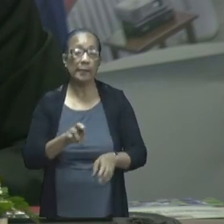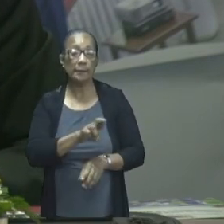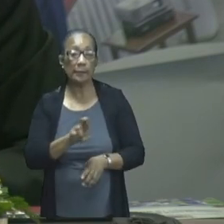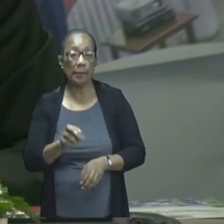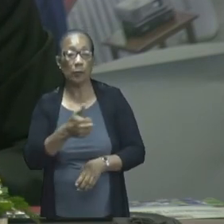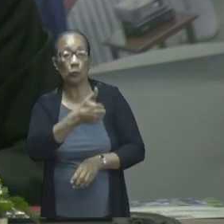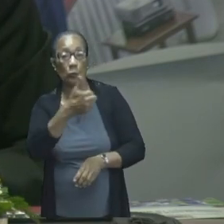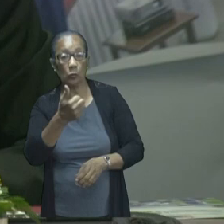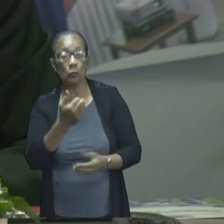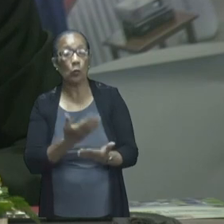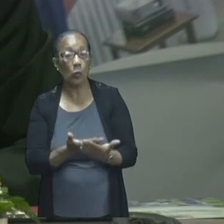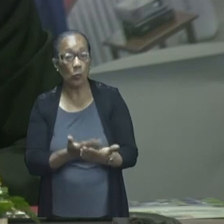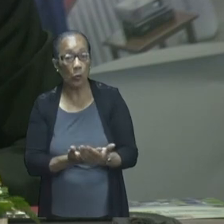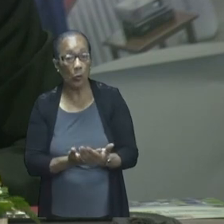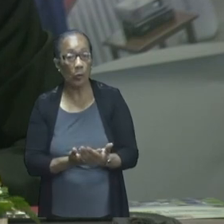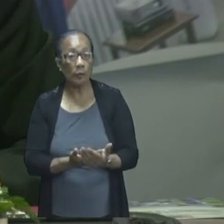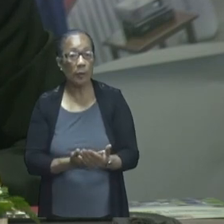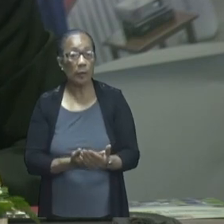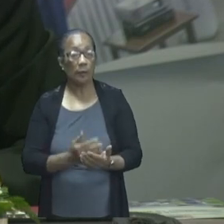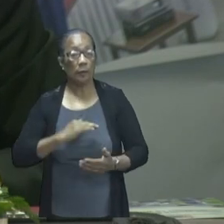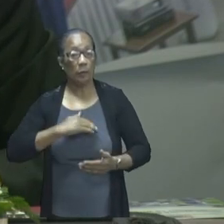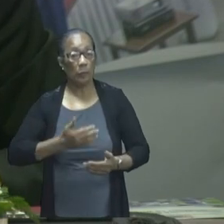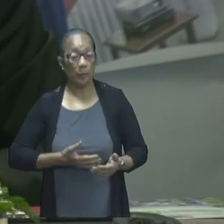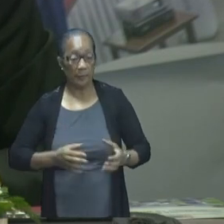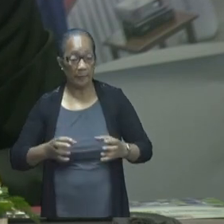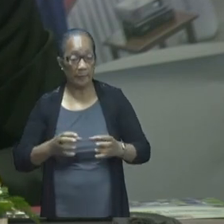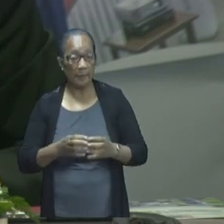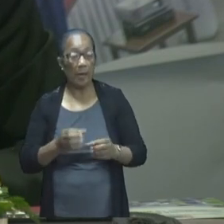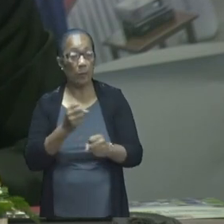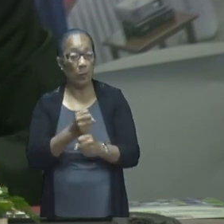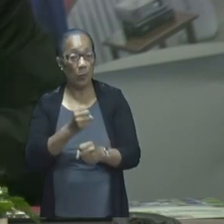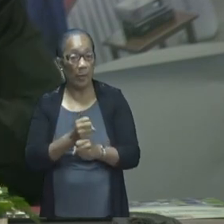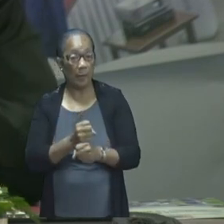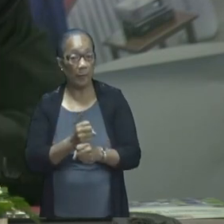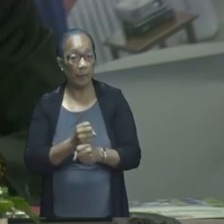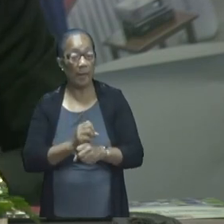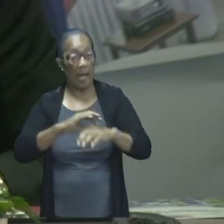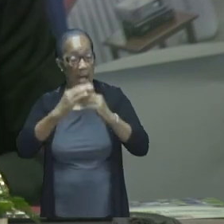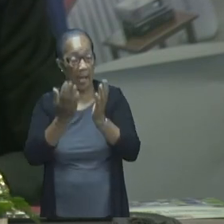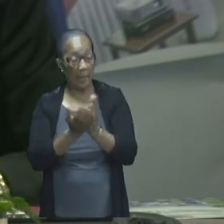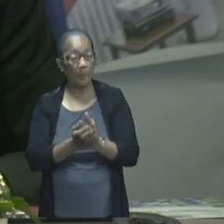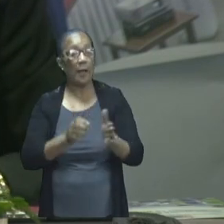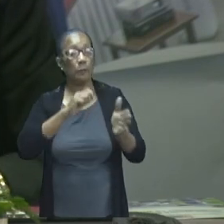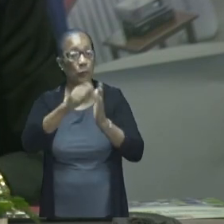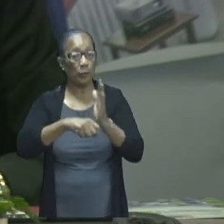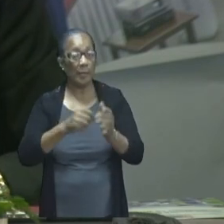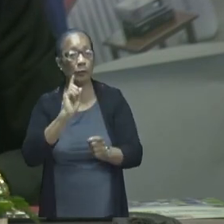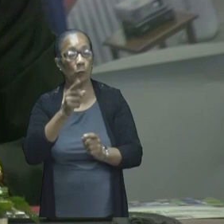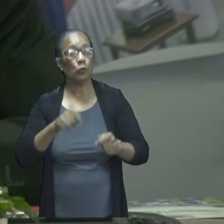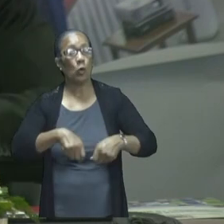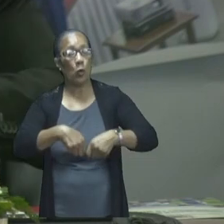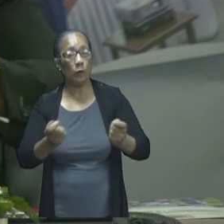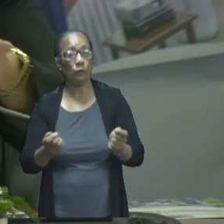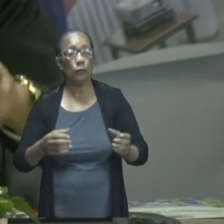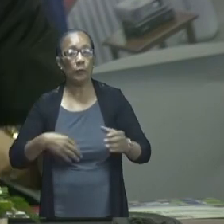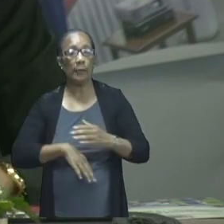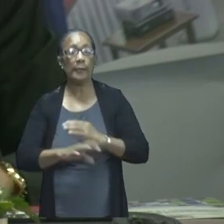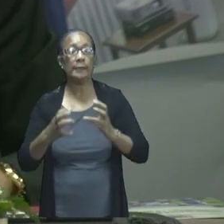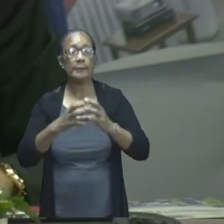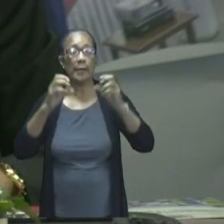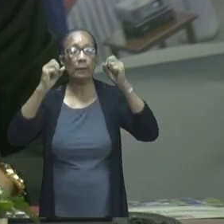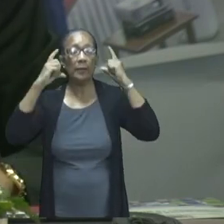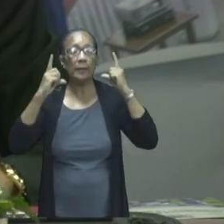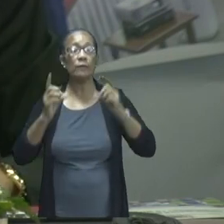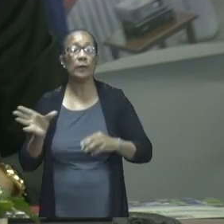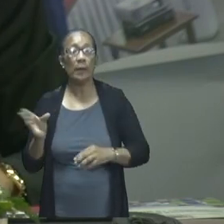publiek-private samenwerking zijn model en dat zijn projecten die wat haar uitvoeren in de samenleving bij